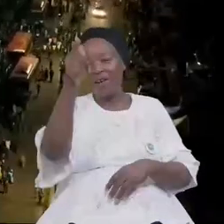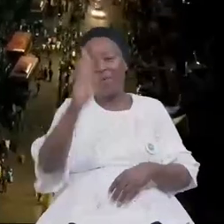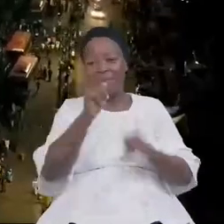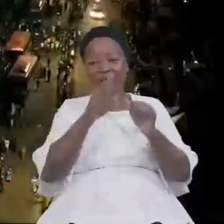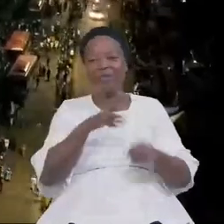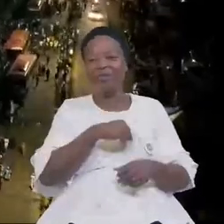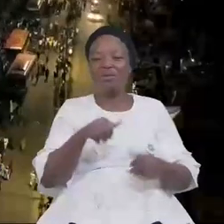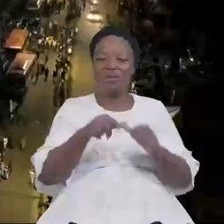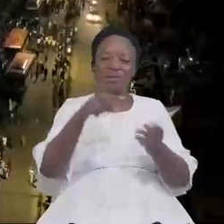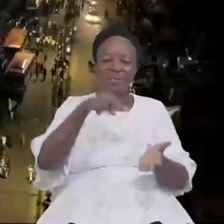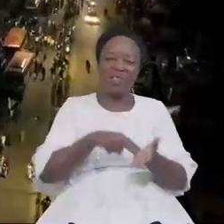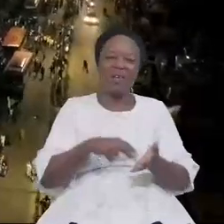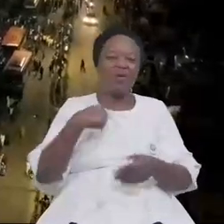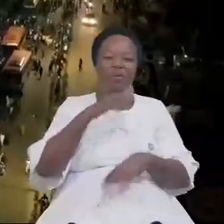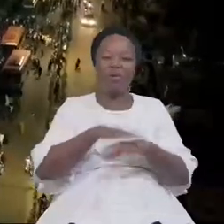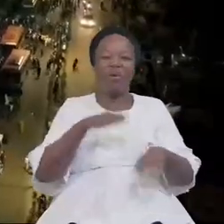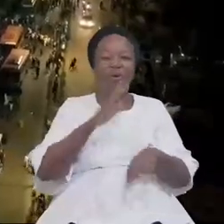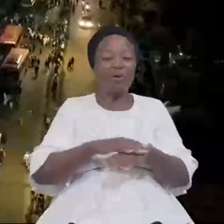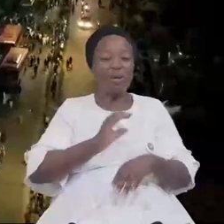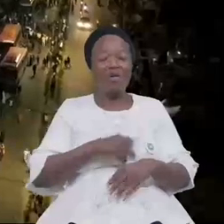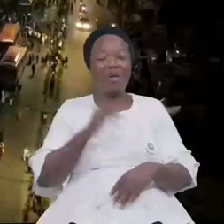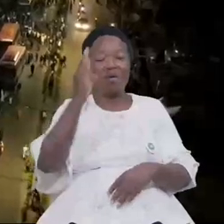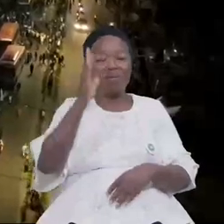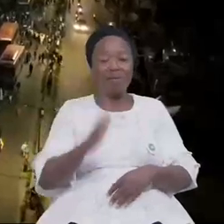Nous allons appeler les...